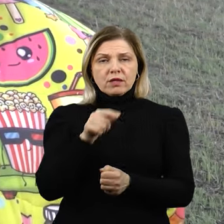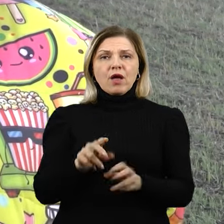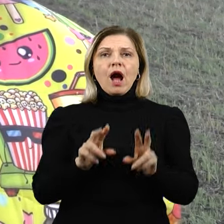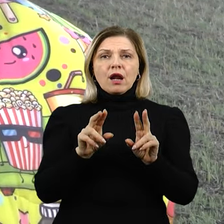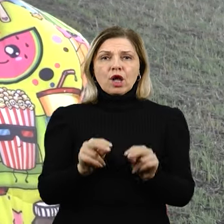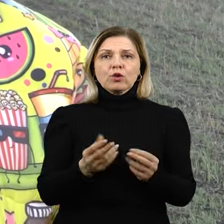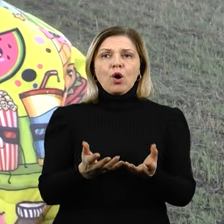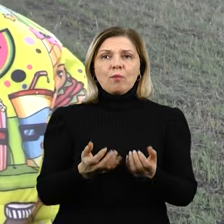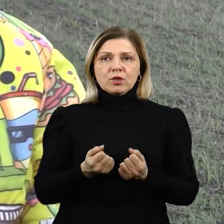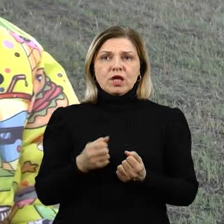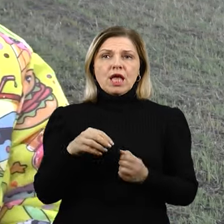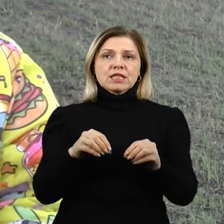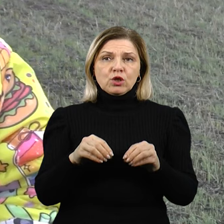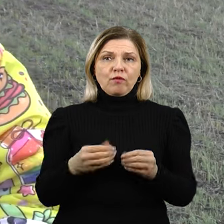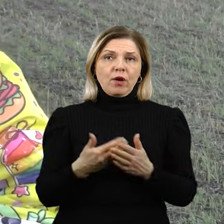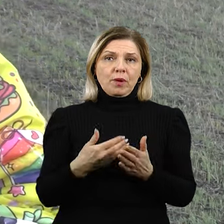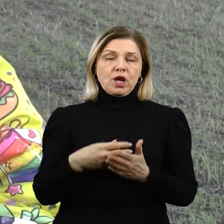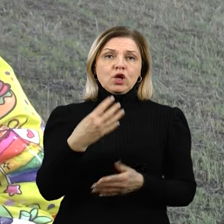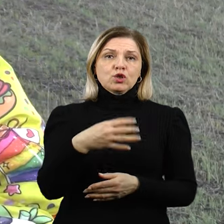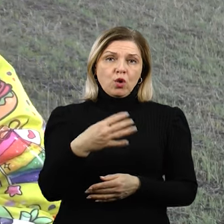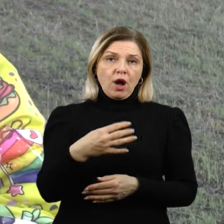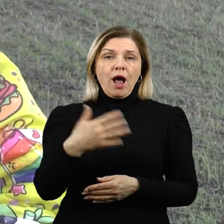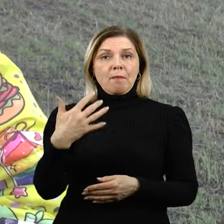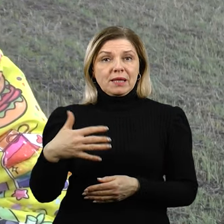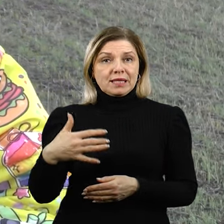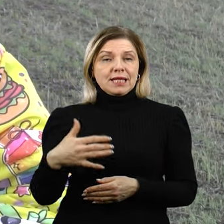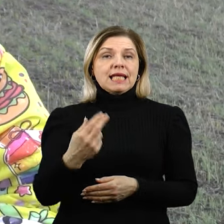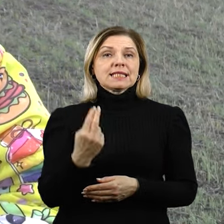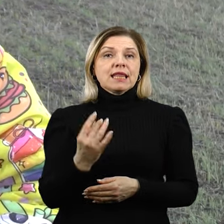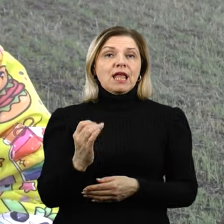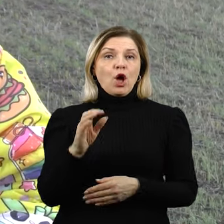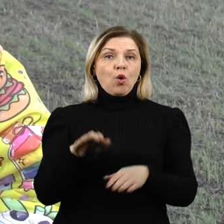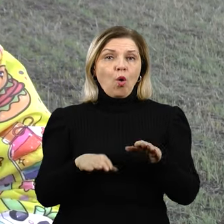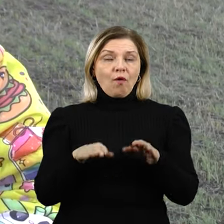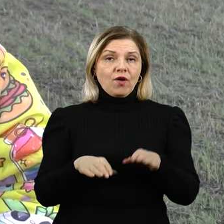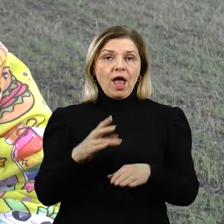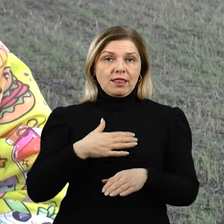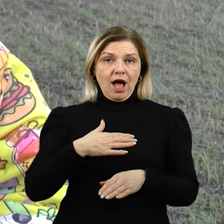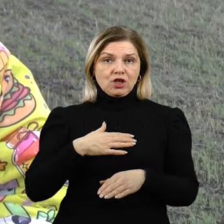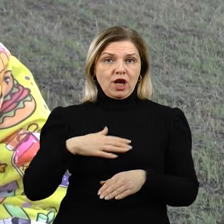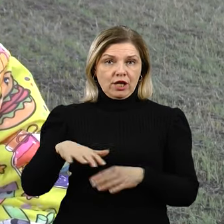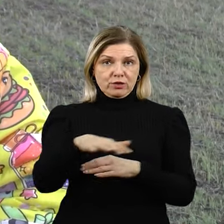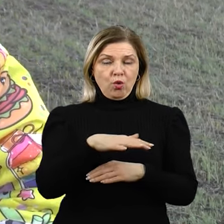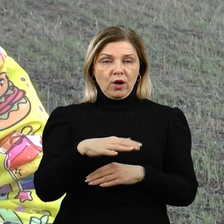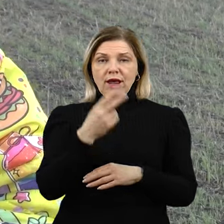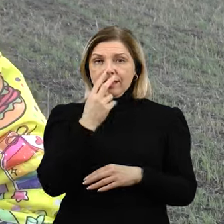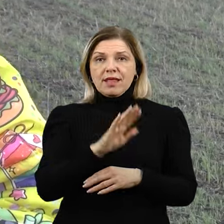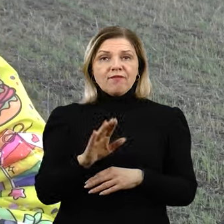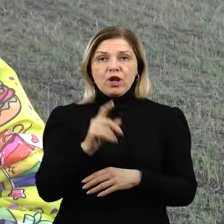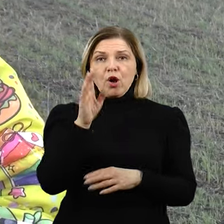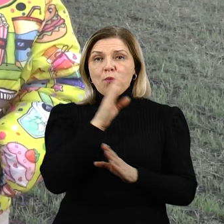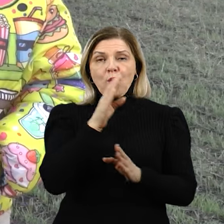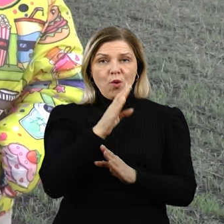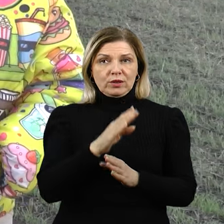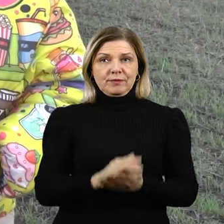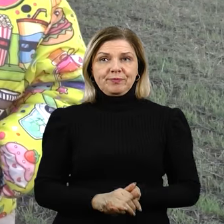отримають по зернових там порядку 40-50 центнерів в нашій зоні, не дивлячись ні, які погодні негаразди, і